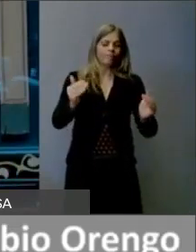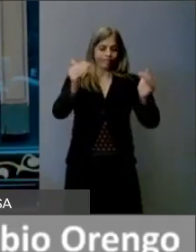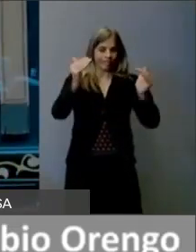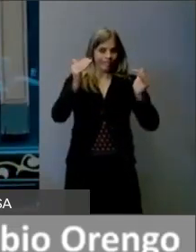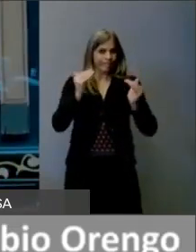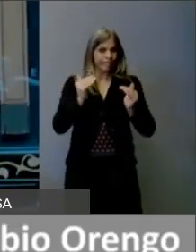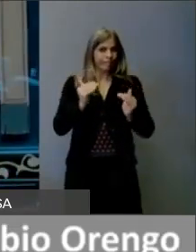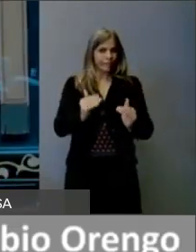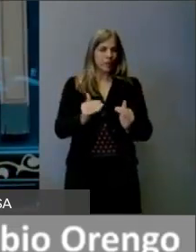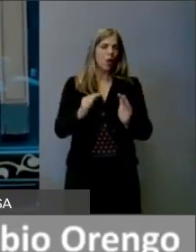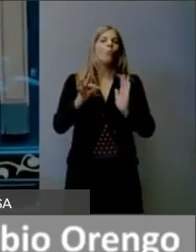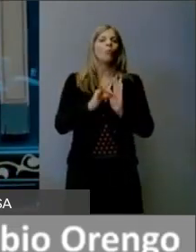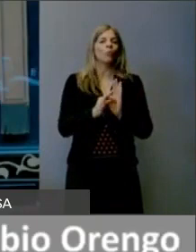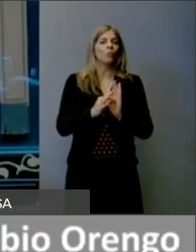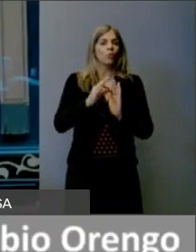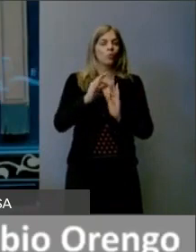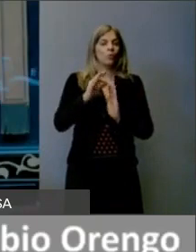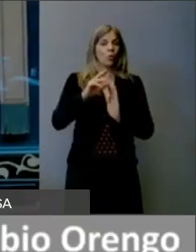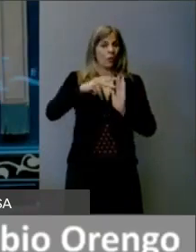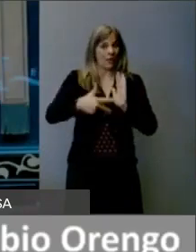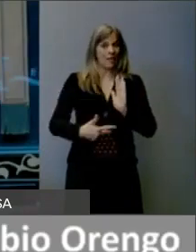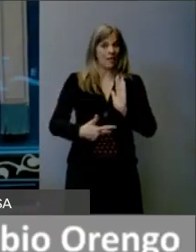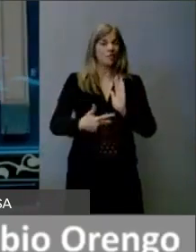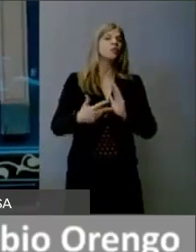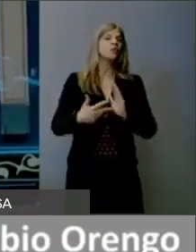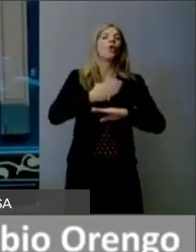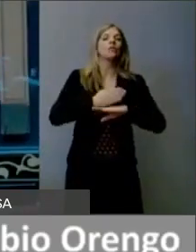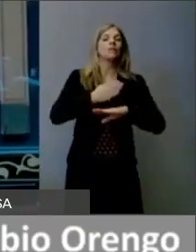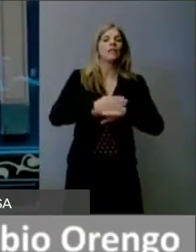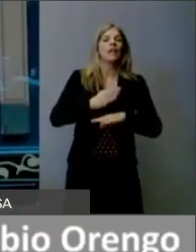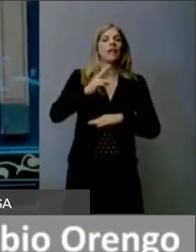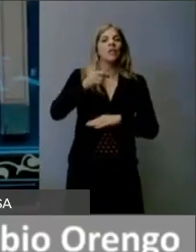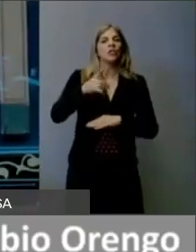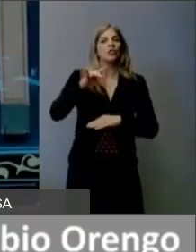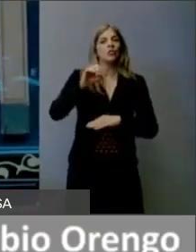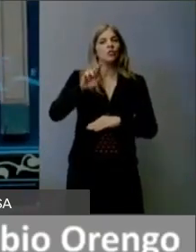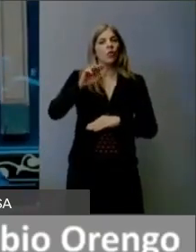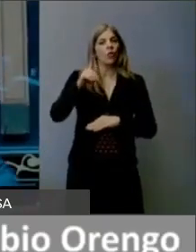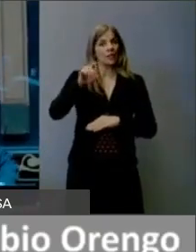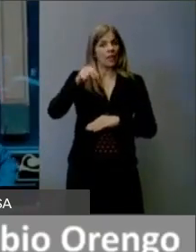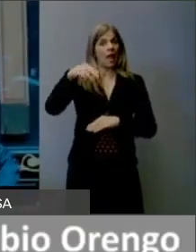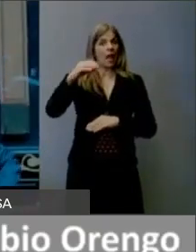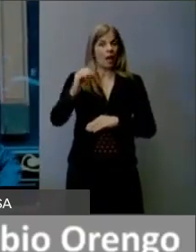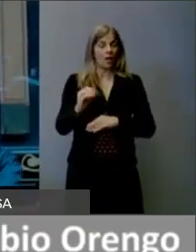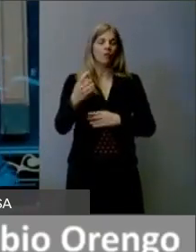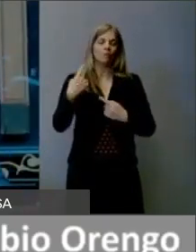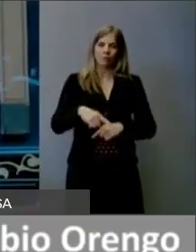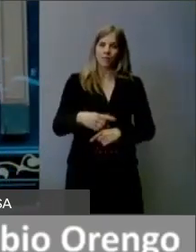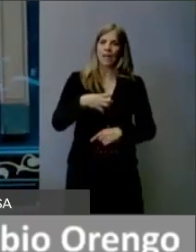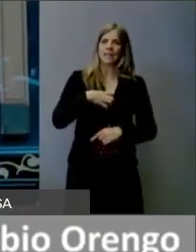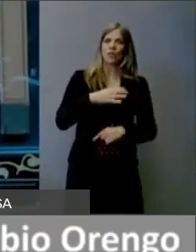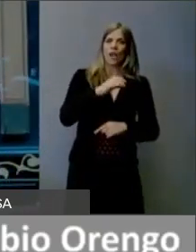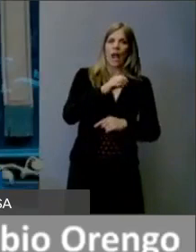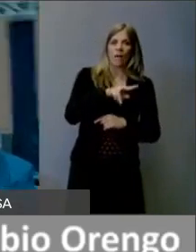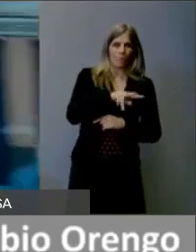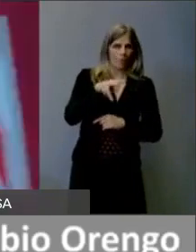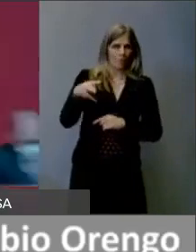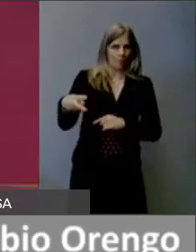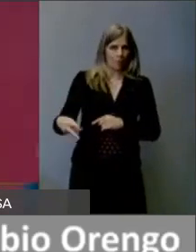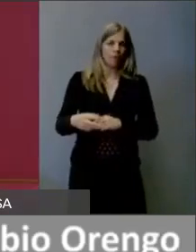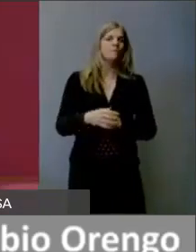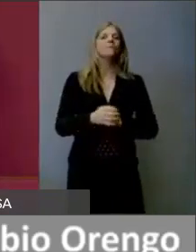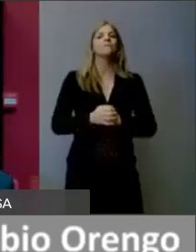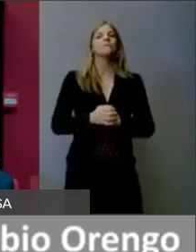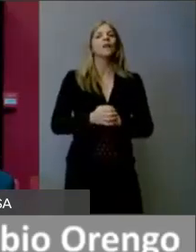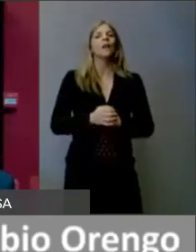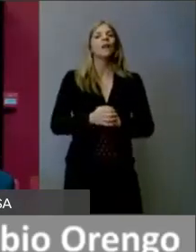terza del consigliere Giordano, a cui risponderà sempre l'assessore Campora, in merito